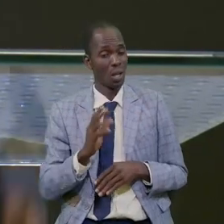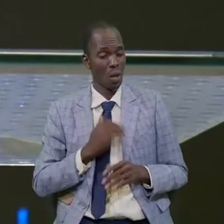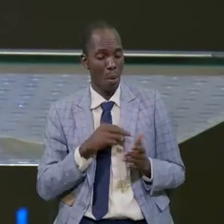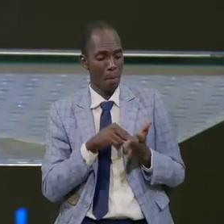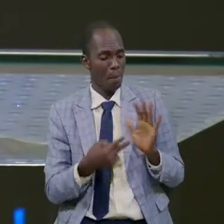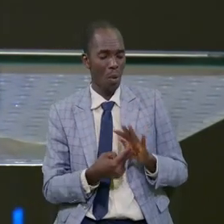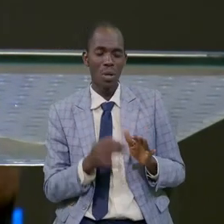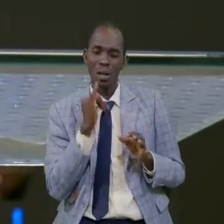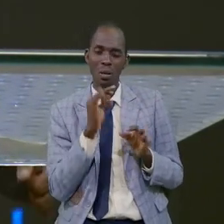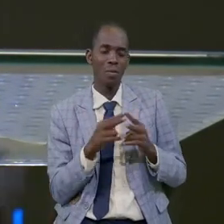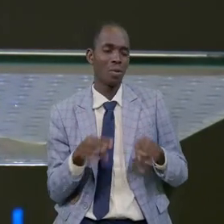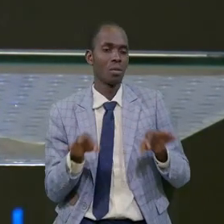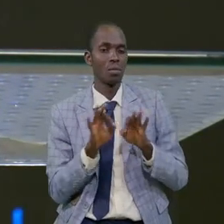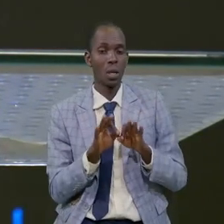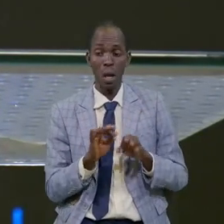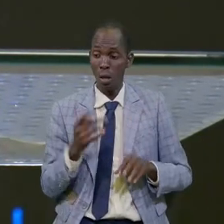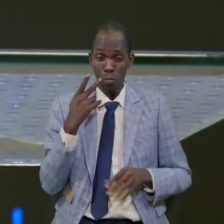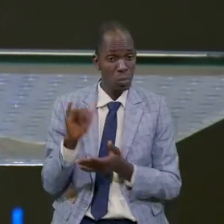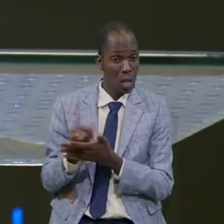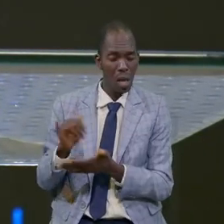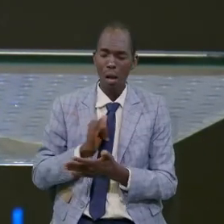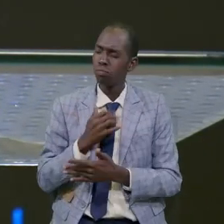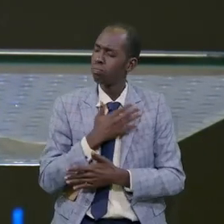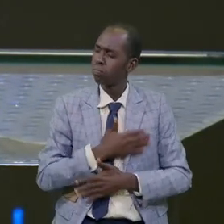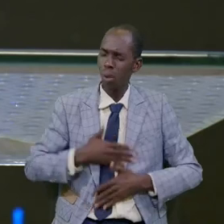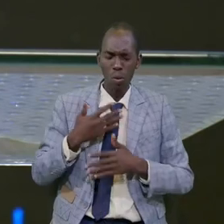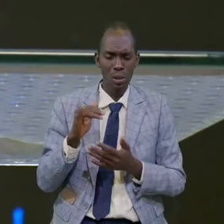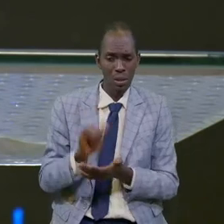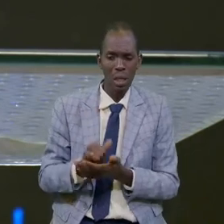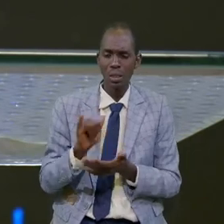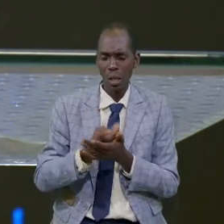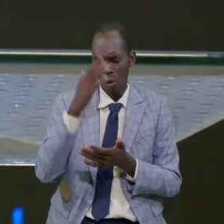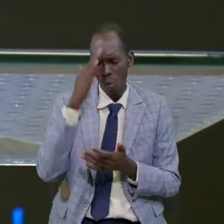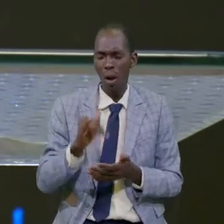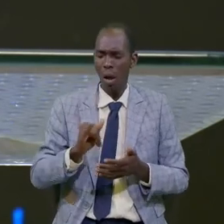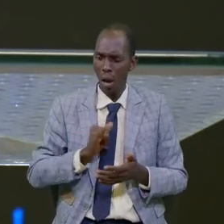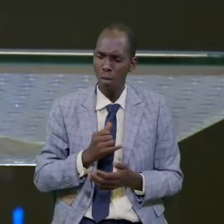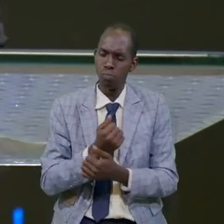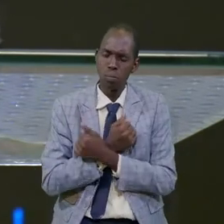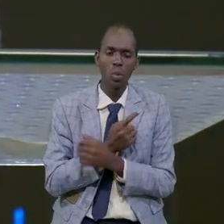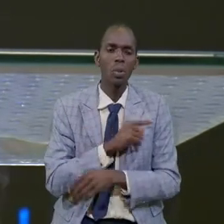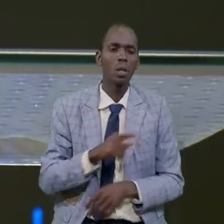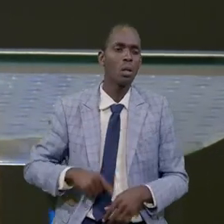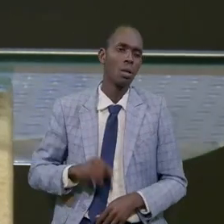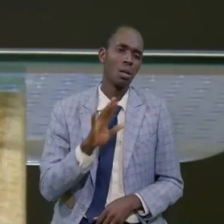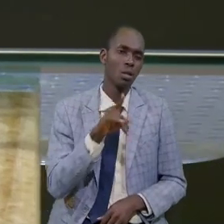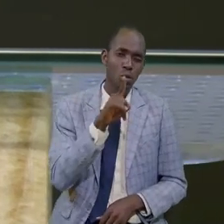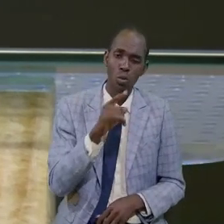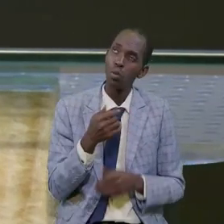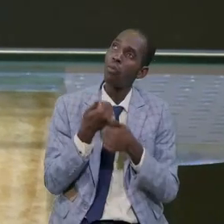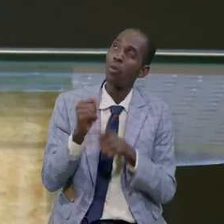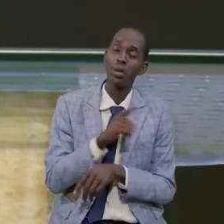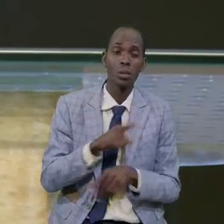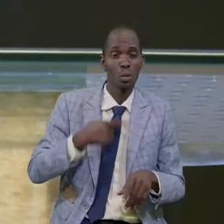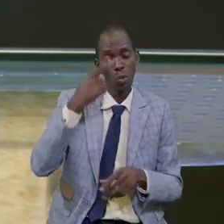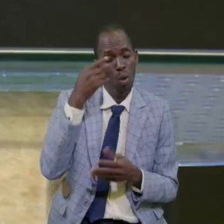Ouais. Notre objectif compte. Parce que j'ai joui de cela, je veux plus. Le Seigneur dit que, est-ce que vous me cherchez à